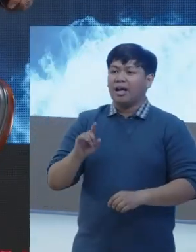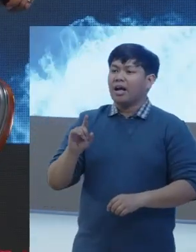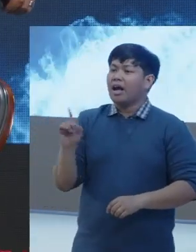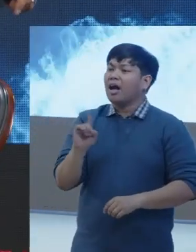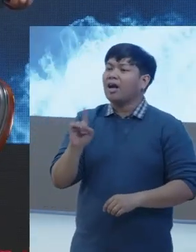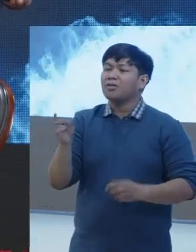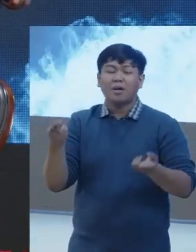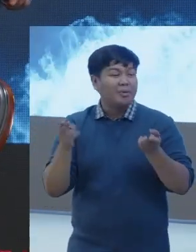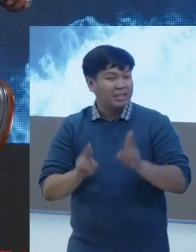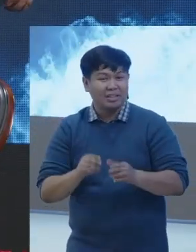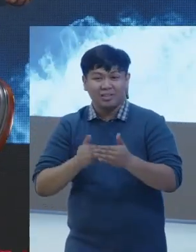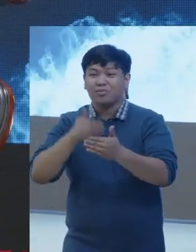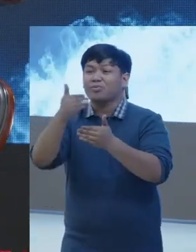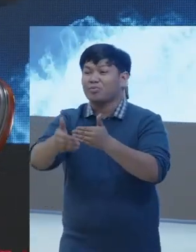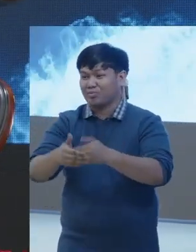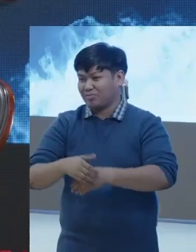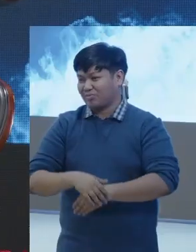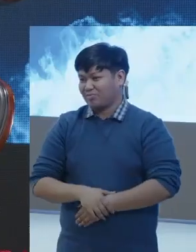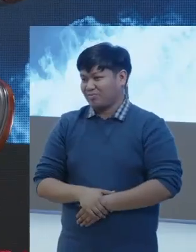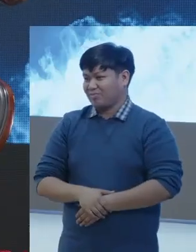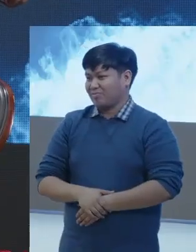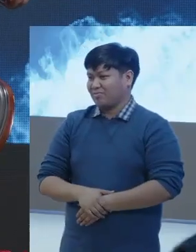Pastor, totoo ba lahat yon? Hindi.